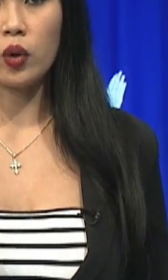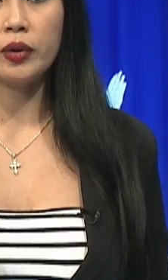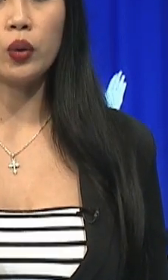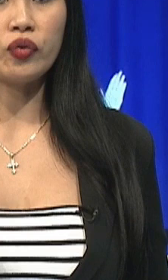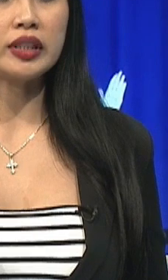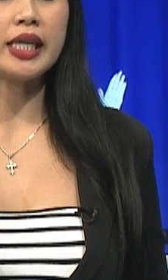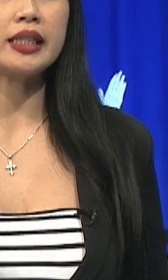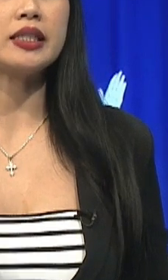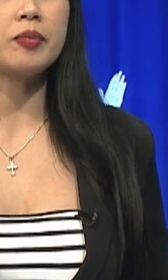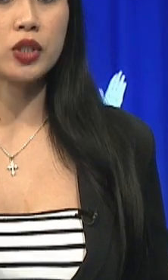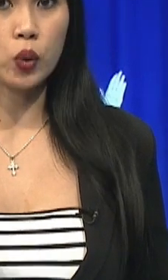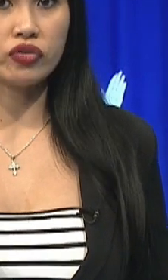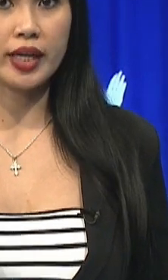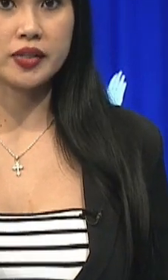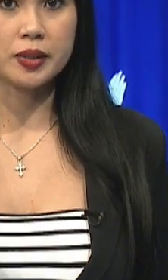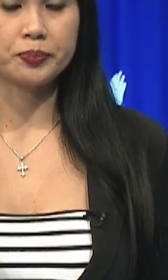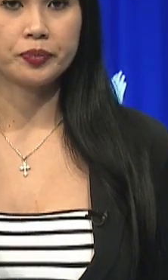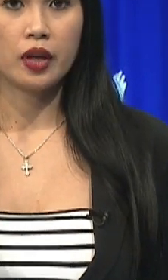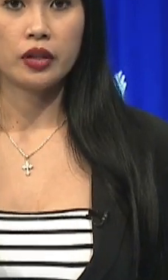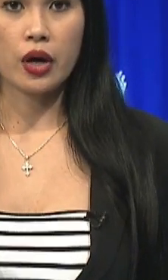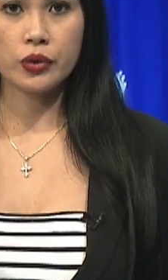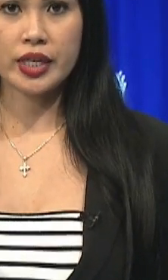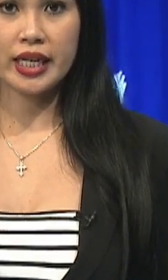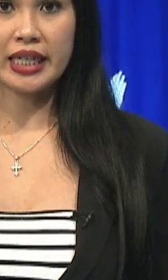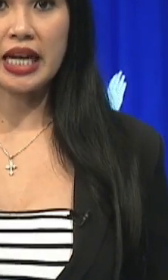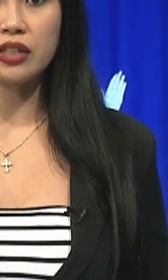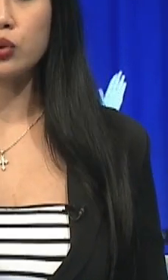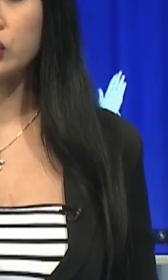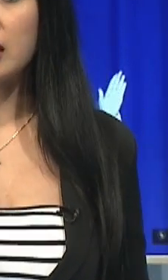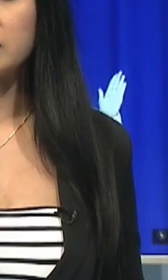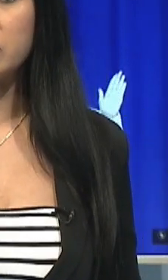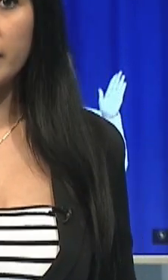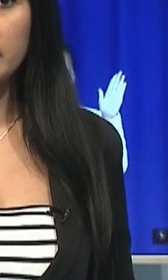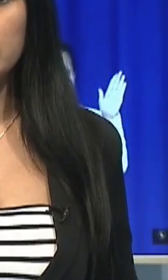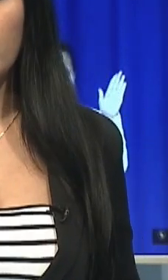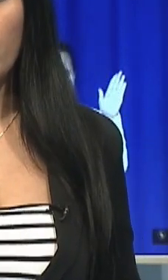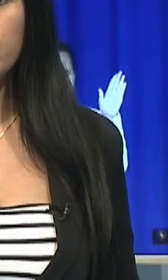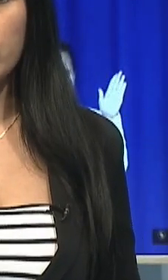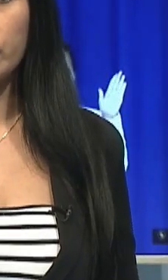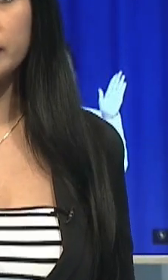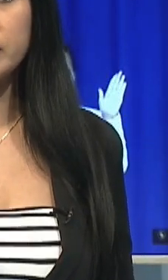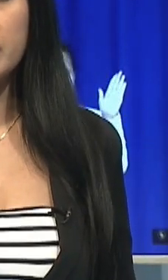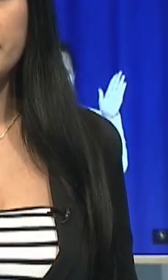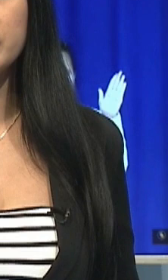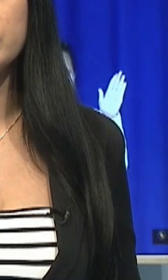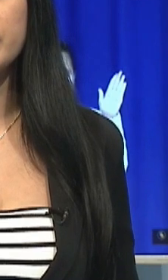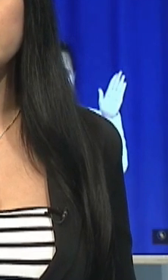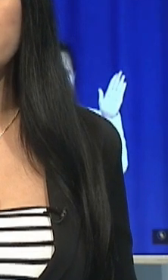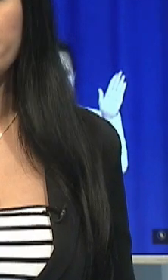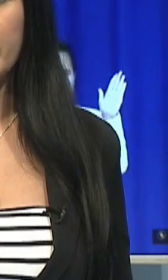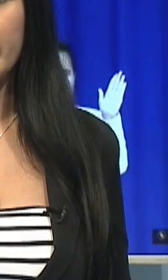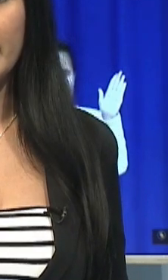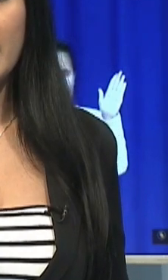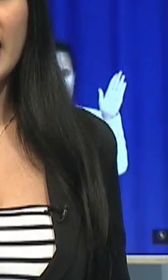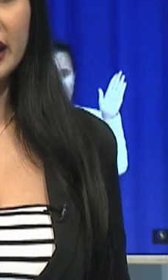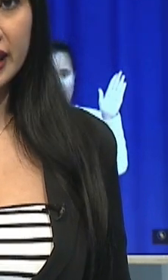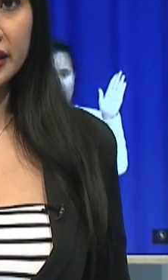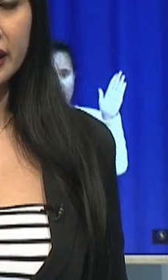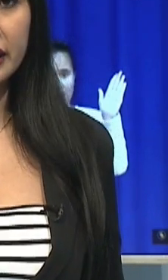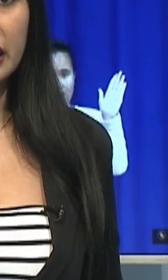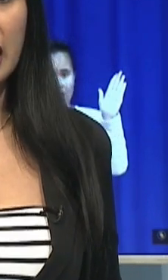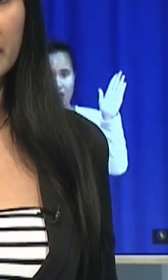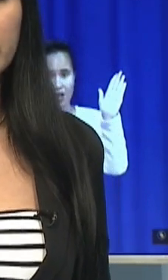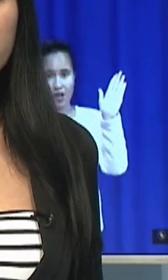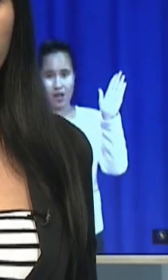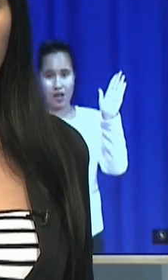gisteren op de COVID-19 persconferentie. De uitkeringen aan sociaal zwakke huishoudens, mensen met een beperking en